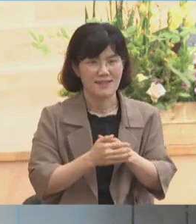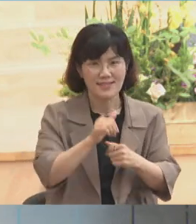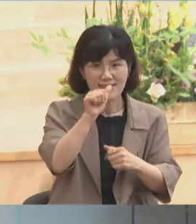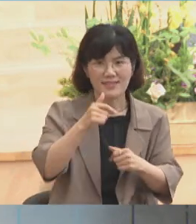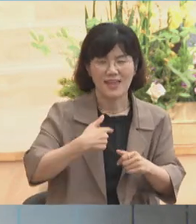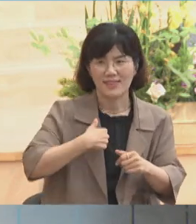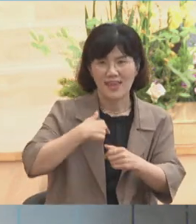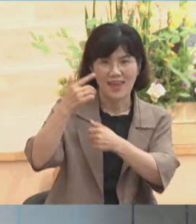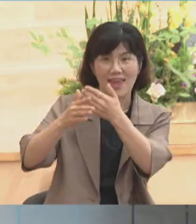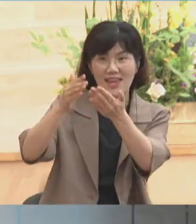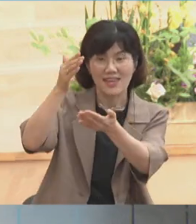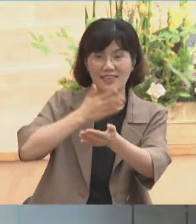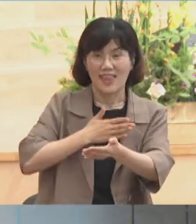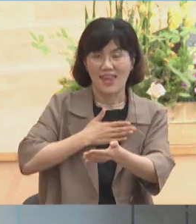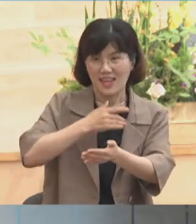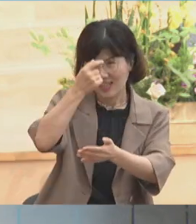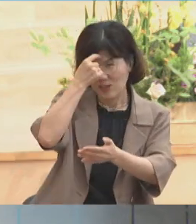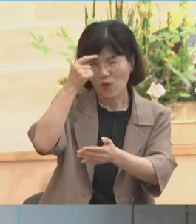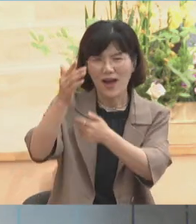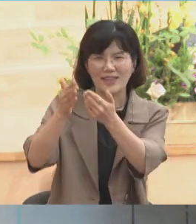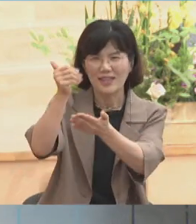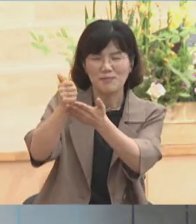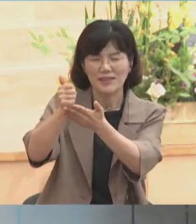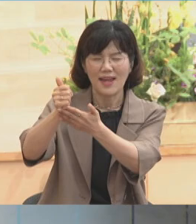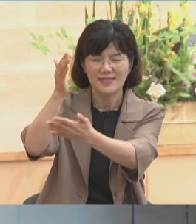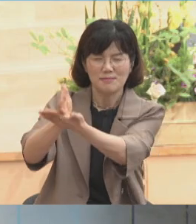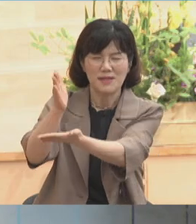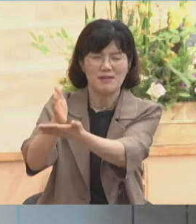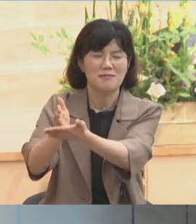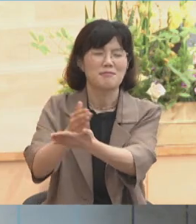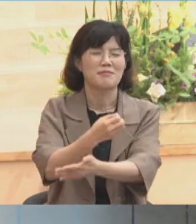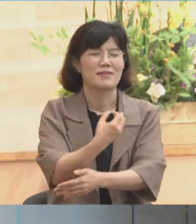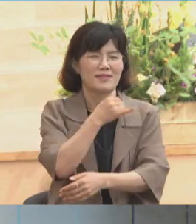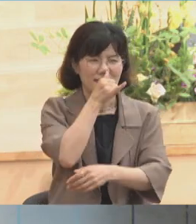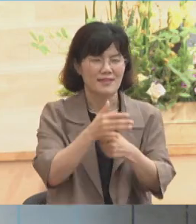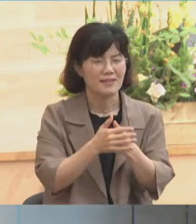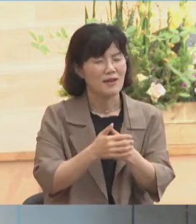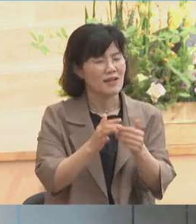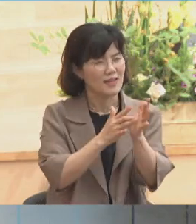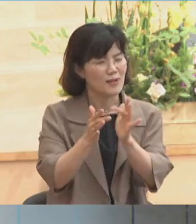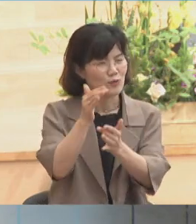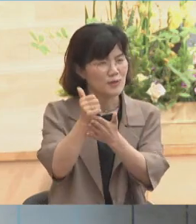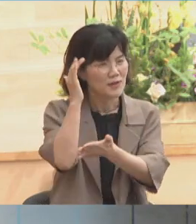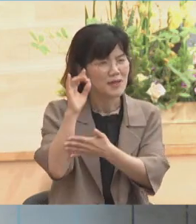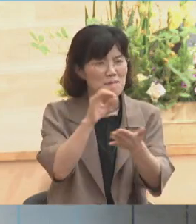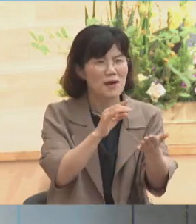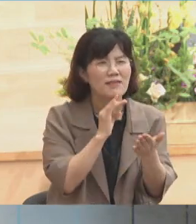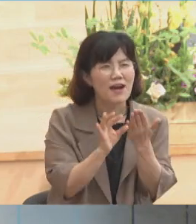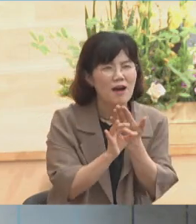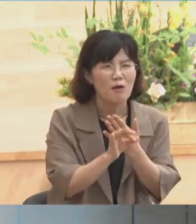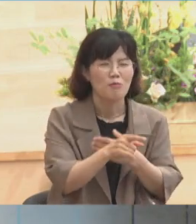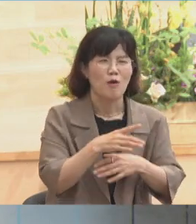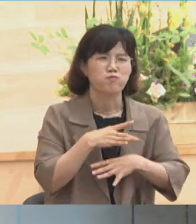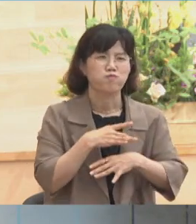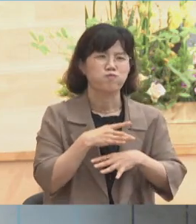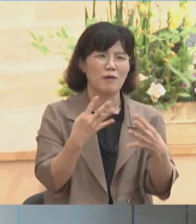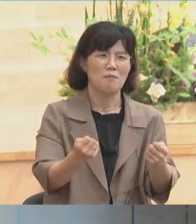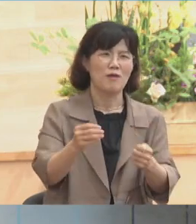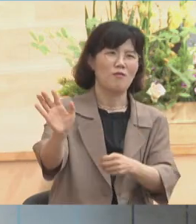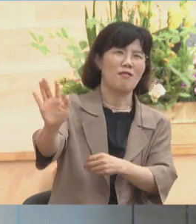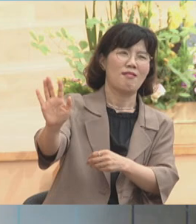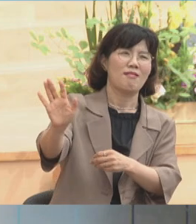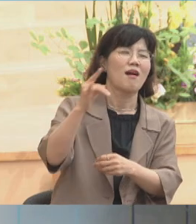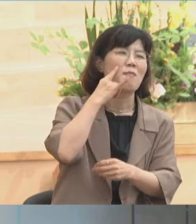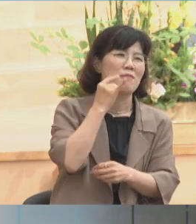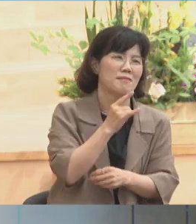기도는 하나님께 하지 마라 하시던 엄마였습니다. 그렇게 예수님 이야기만 하면 두려움만 가득하고 손사래를